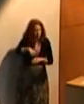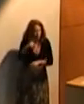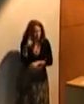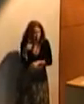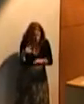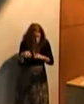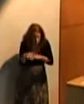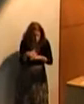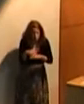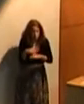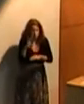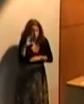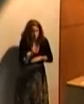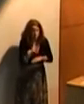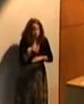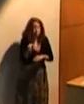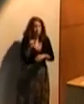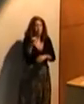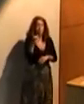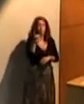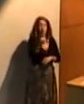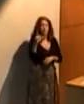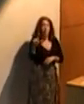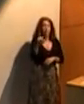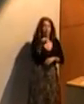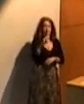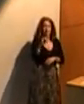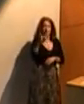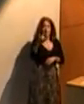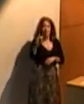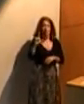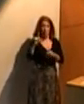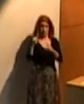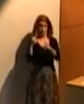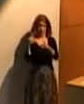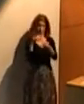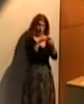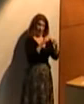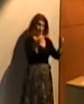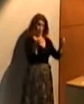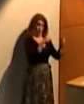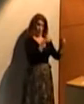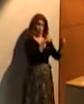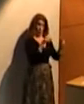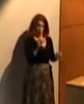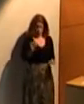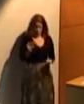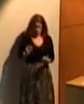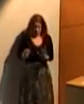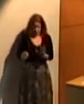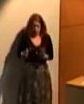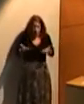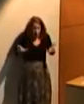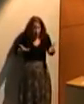découvre et bien des acides aminés des acides aminés que l'on retrouve dans l'adn donc cette année là vous imaginez alors là c'est extraordinaire